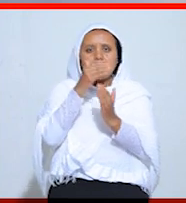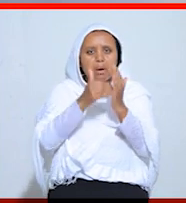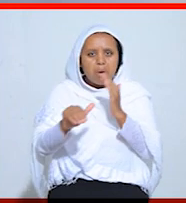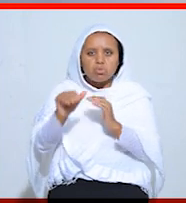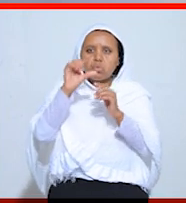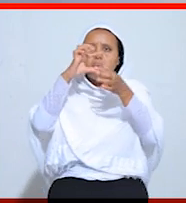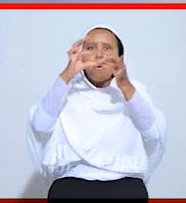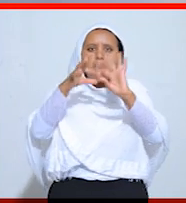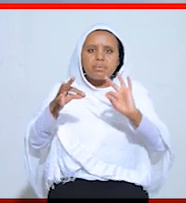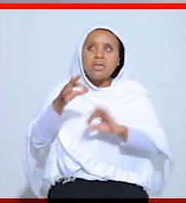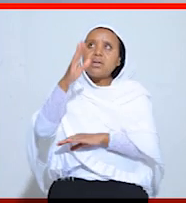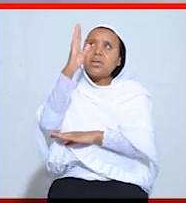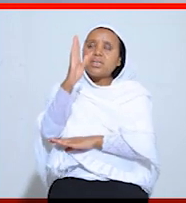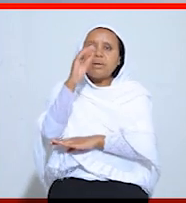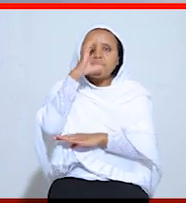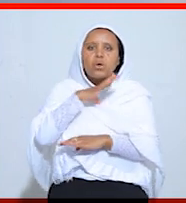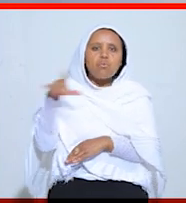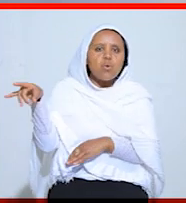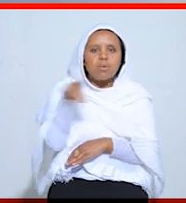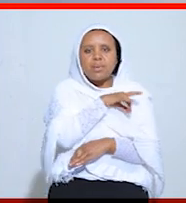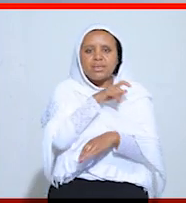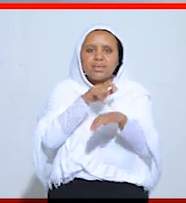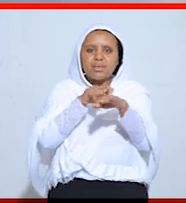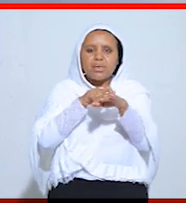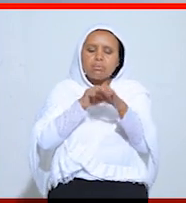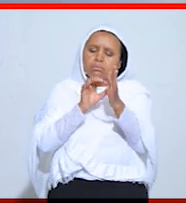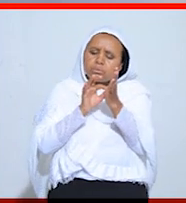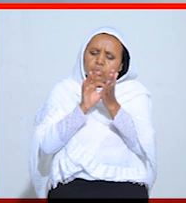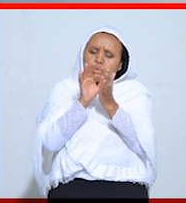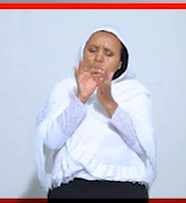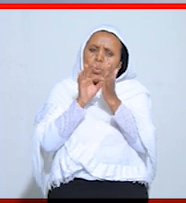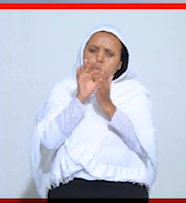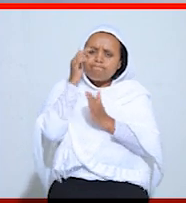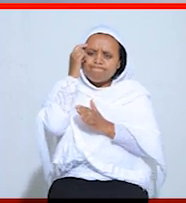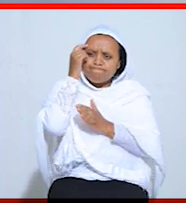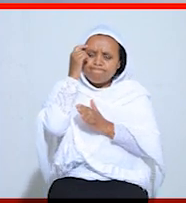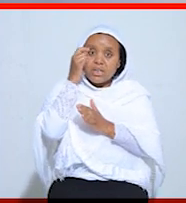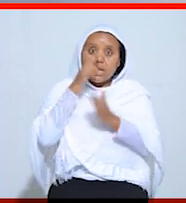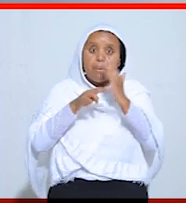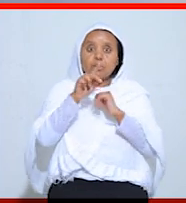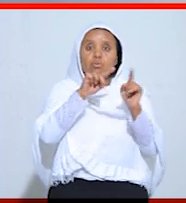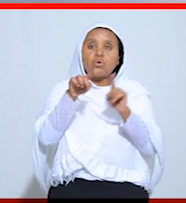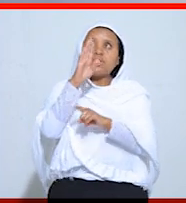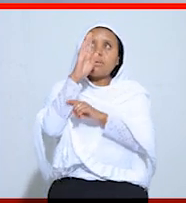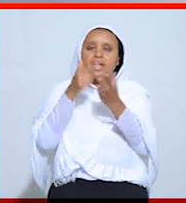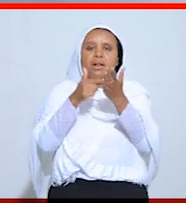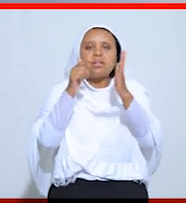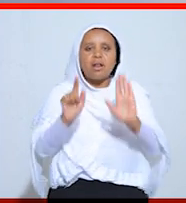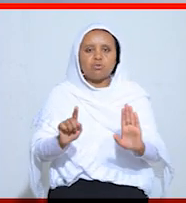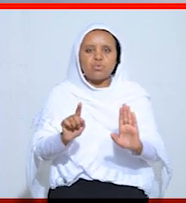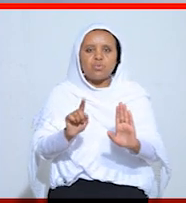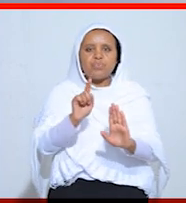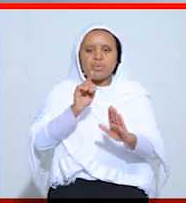እኩሌቶቹ በከዋክብት እግዚአብሔር ሰው የሚሆንበትን ጊዜ ሲቆጥሩ ነቢያት ደግሞ እግዚአብሔር